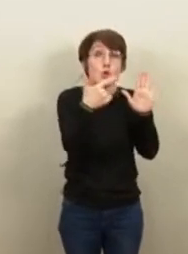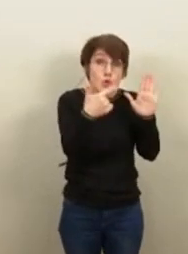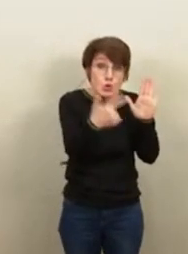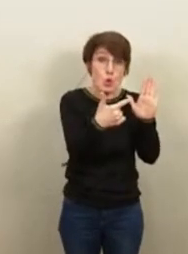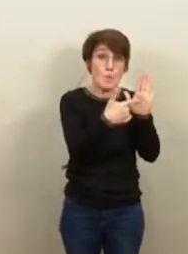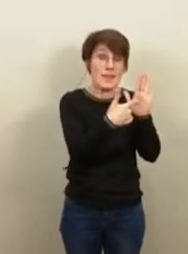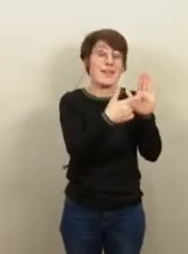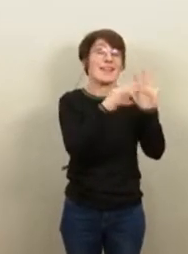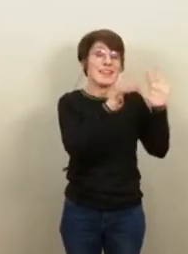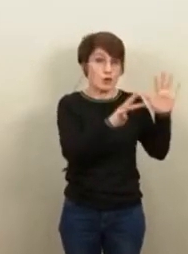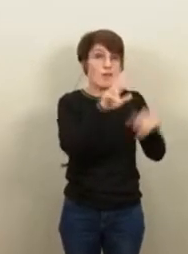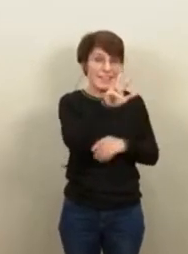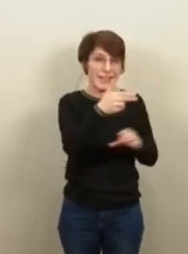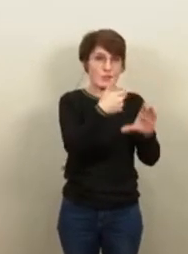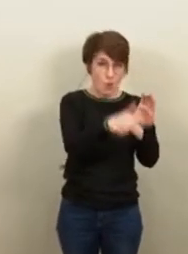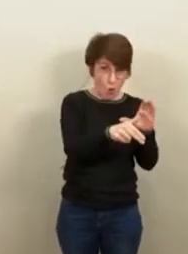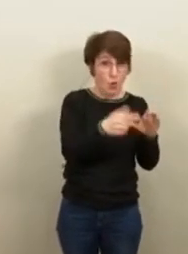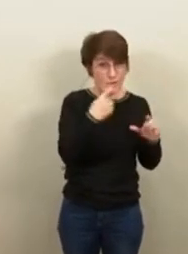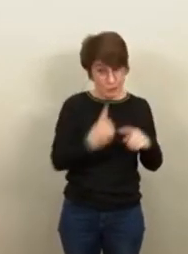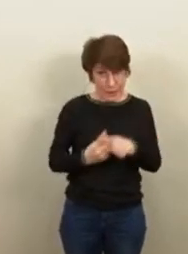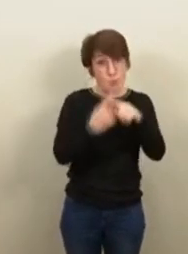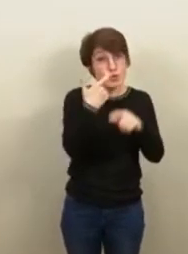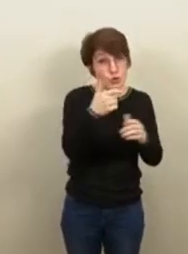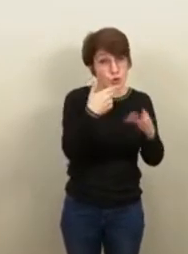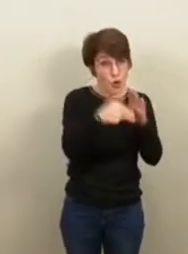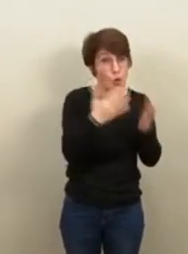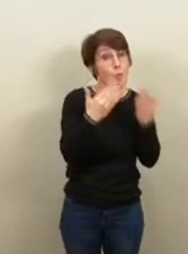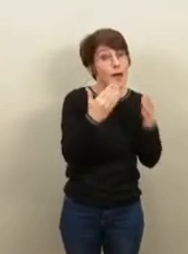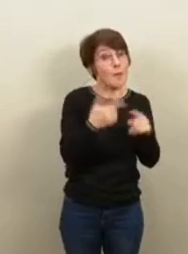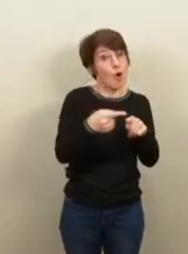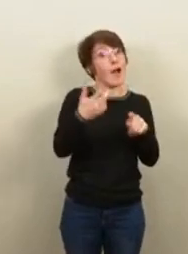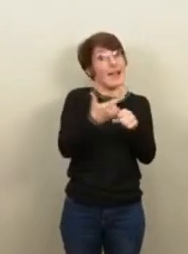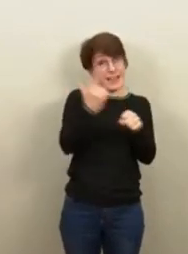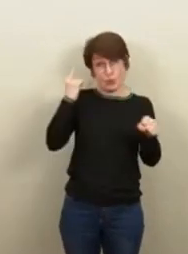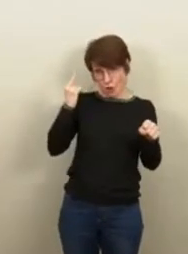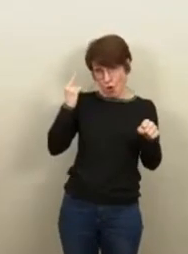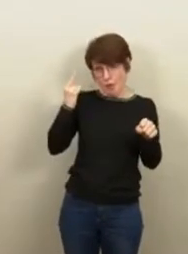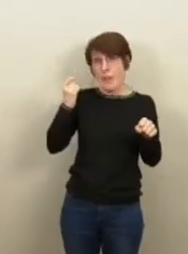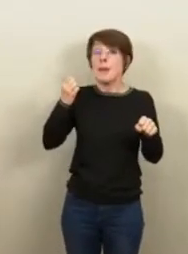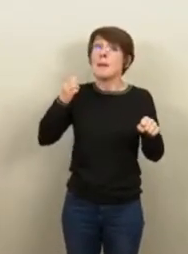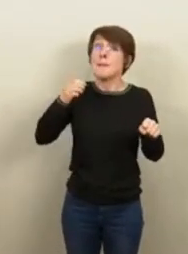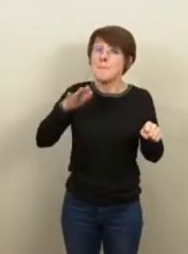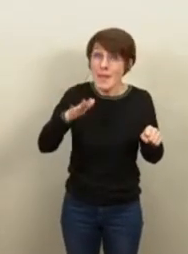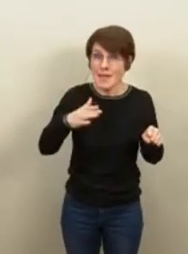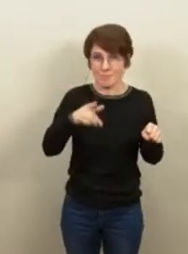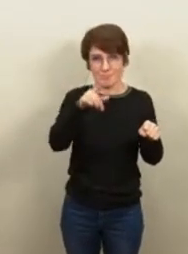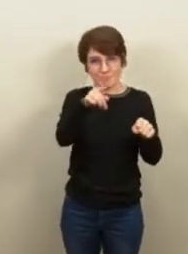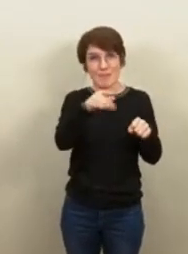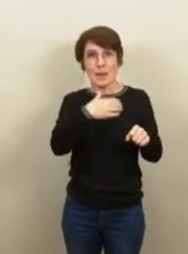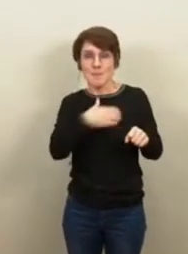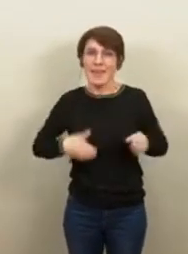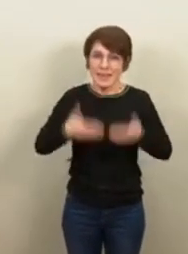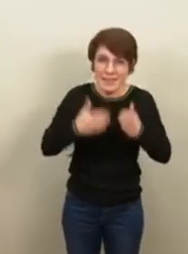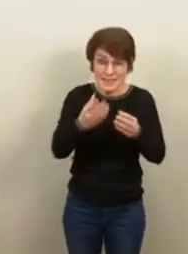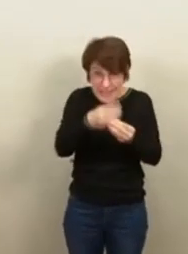déjà 200 € de plus qu'en 2021. Mais la municipalité a décidé d'augmenter la taxe foncière de 25